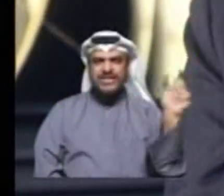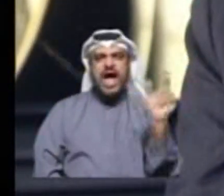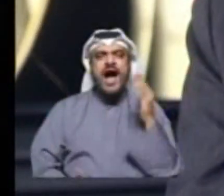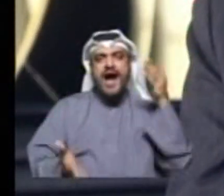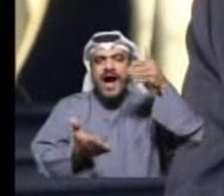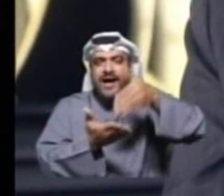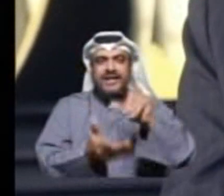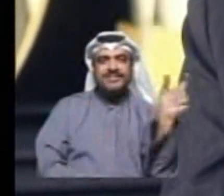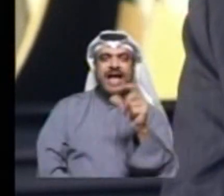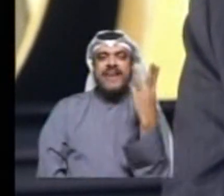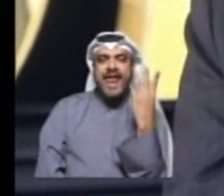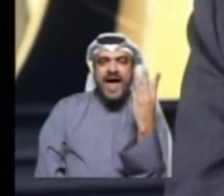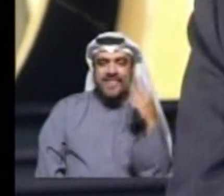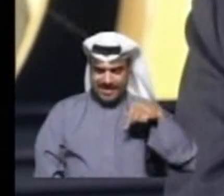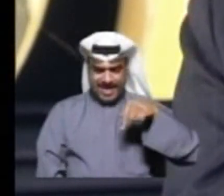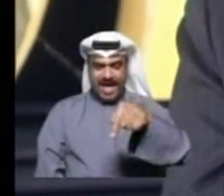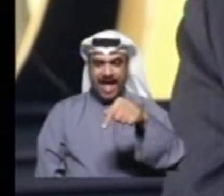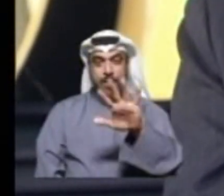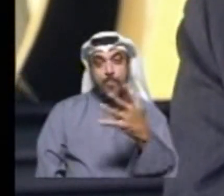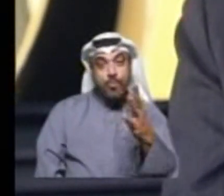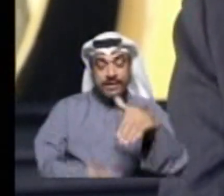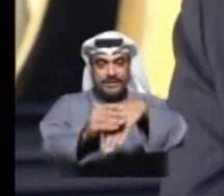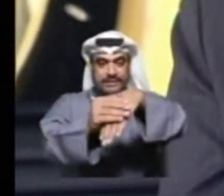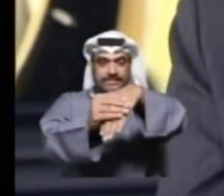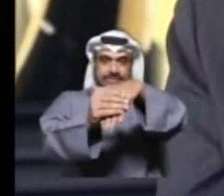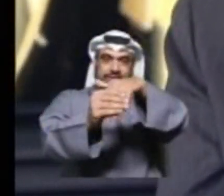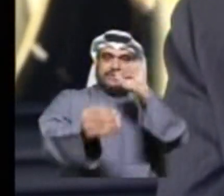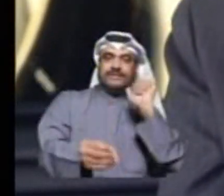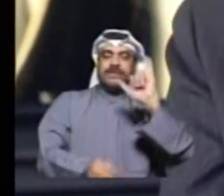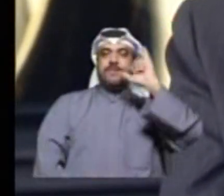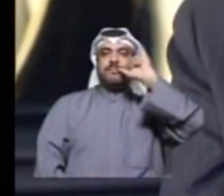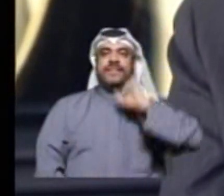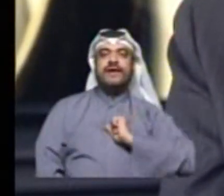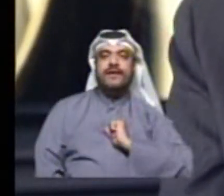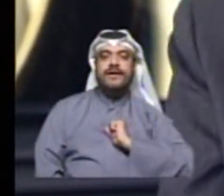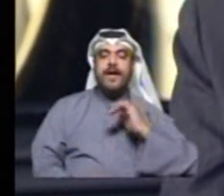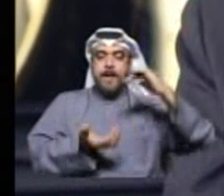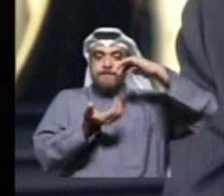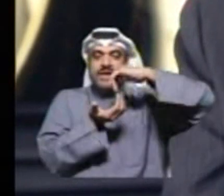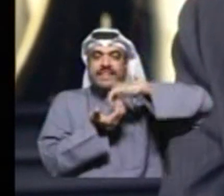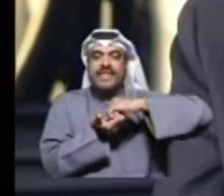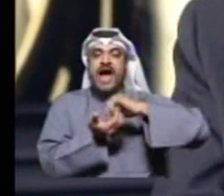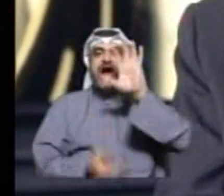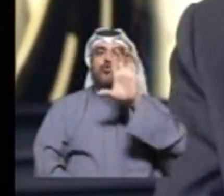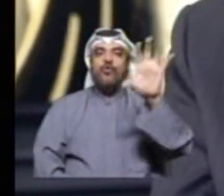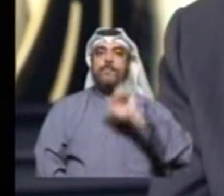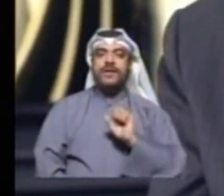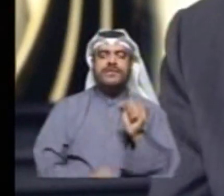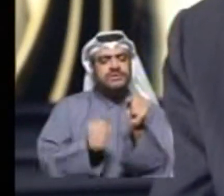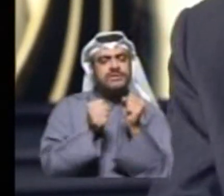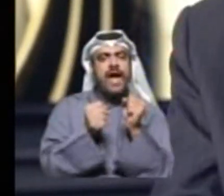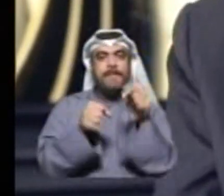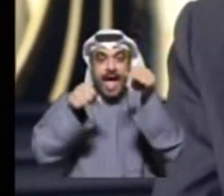الأوروبي. كانت قيود يعني إيدين بريطانيا مقيدة باتفاقية معاهدة الاتحاد الأوروبي. الخروج من